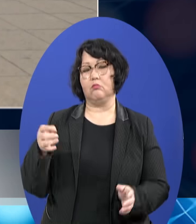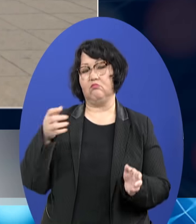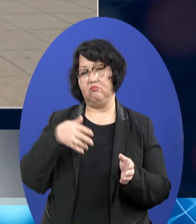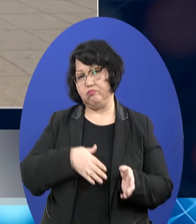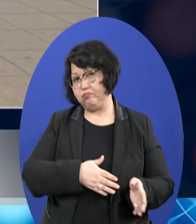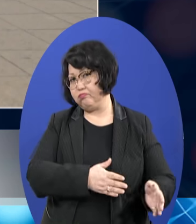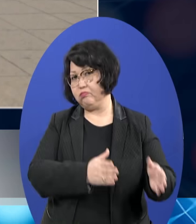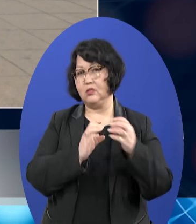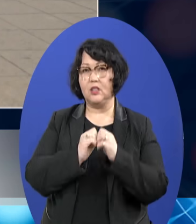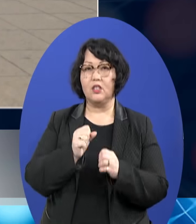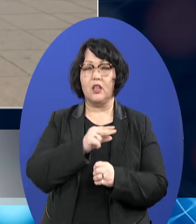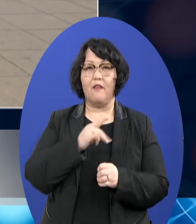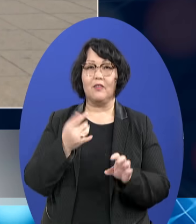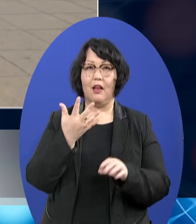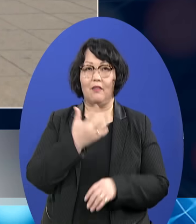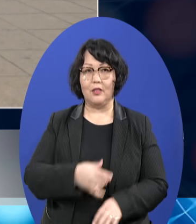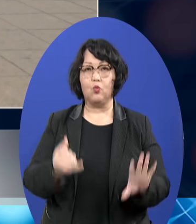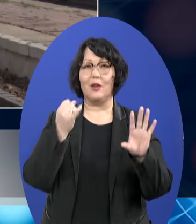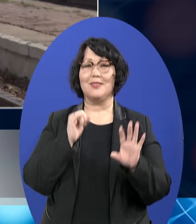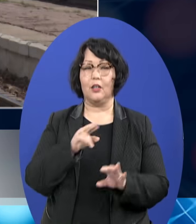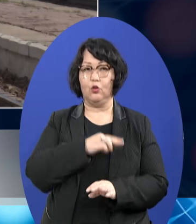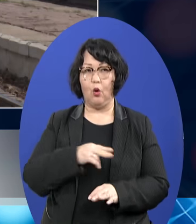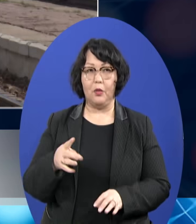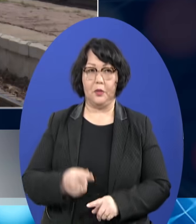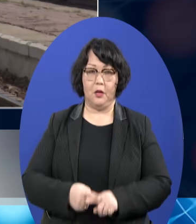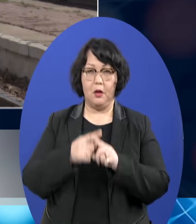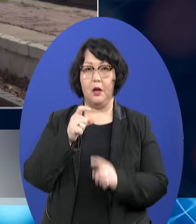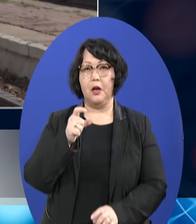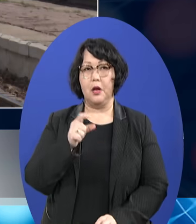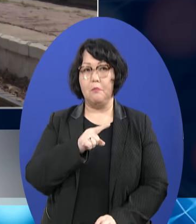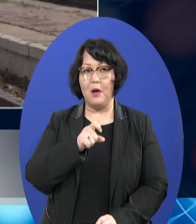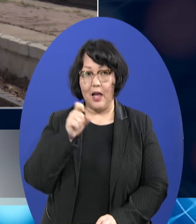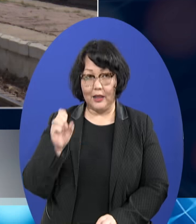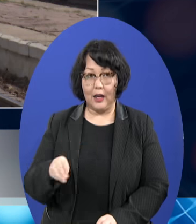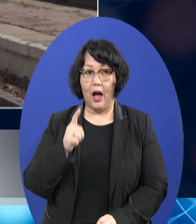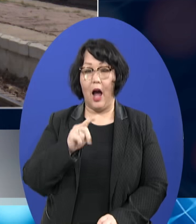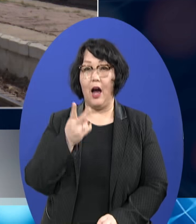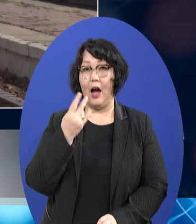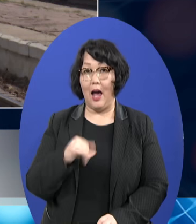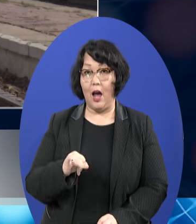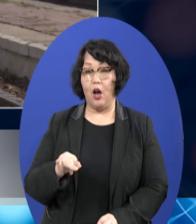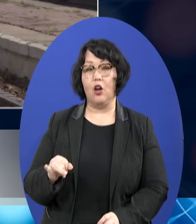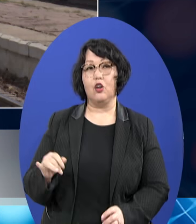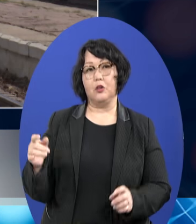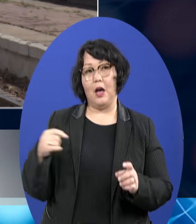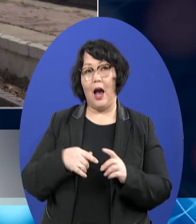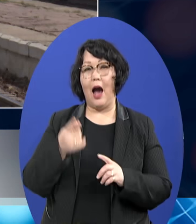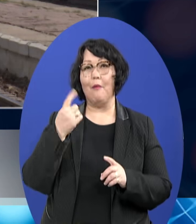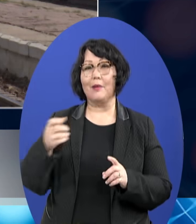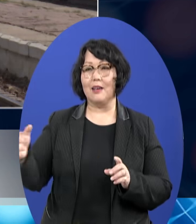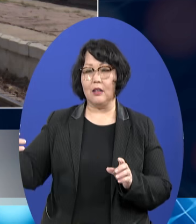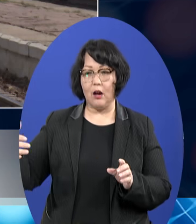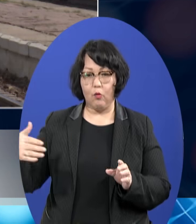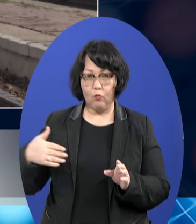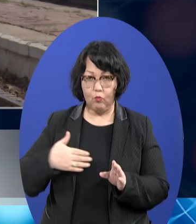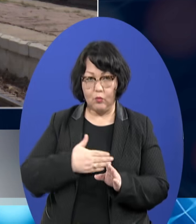тээвэрлэлтийг жилд 5-6 сая тонноор нэмэгдүүлнэ. Түүнчлэн эмээлтээс хангай зүрлэг хоорондын замд байрлах хамгийн бага радиустай тахирууд дээр